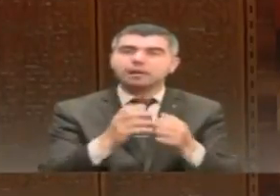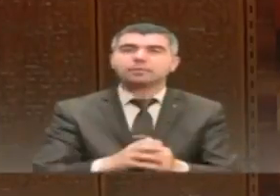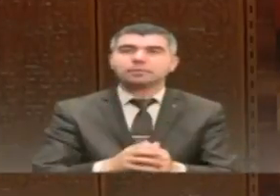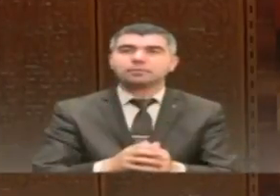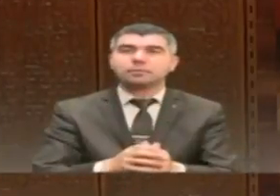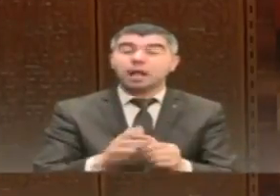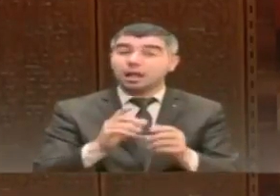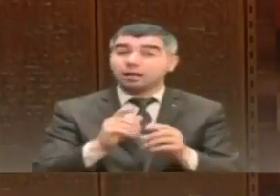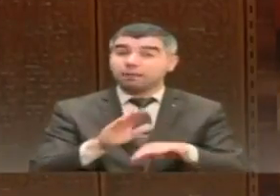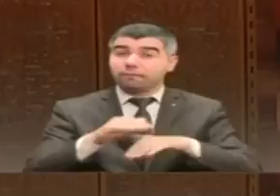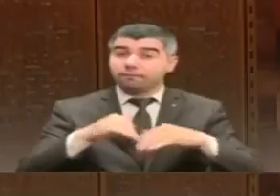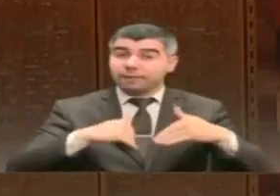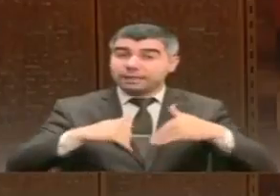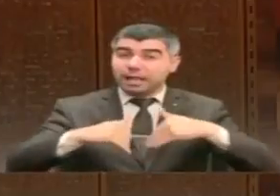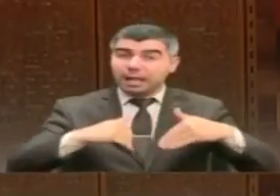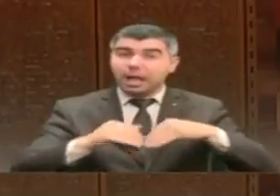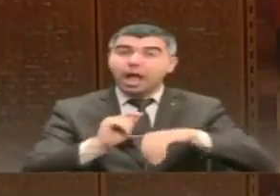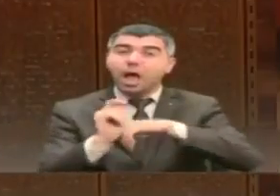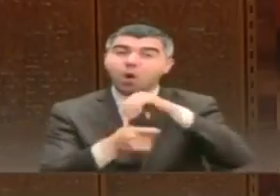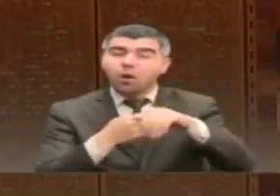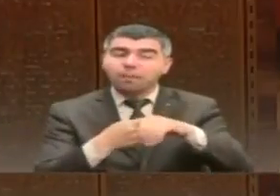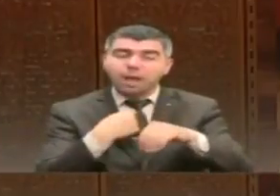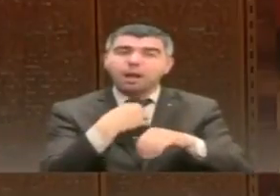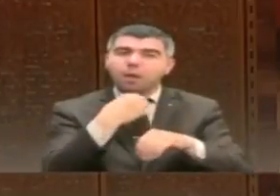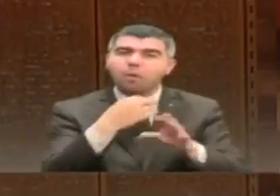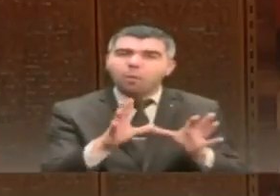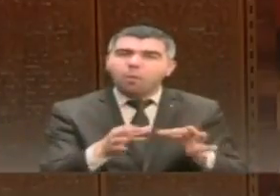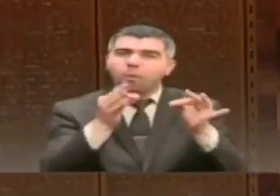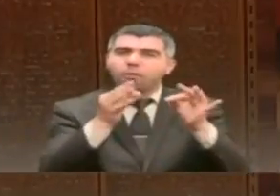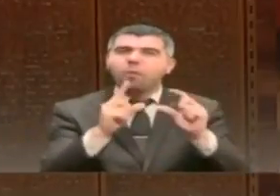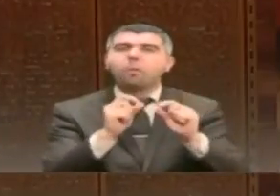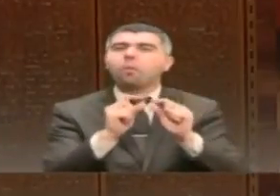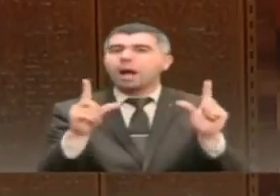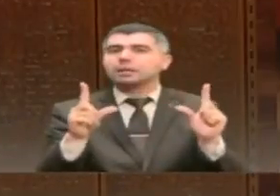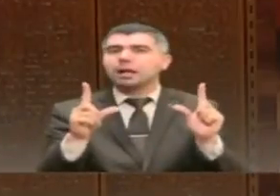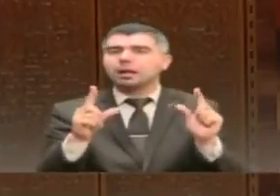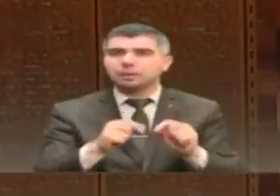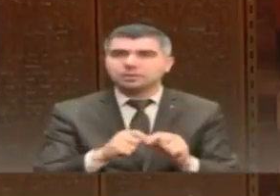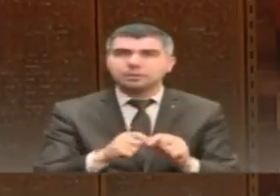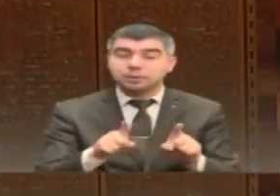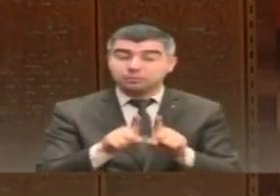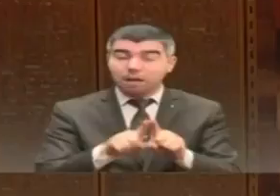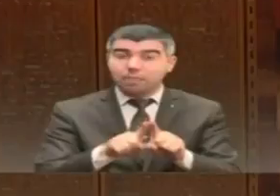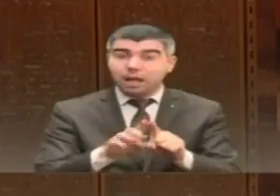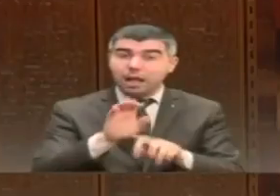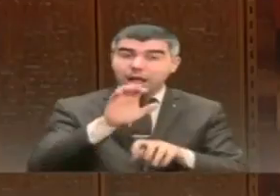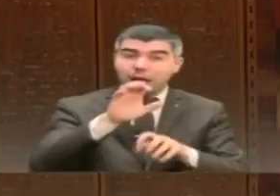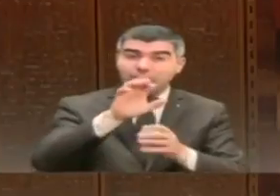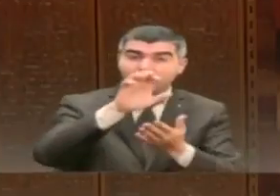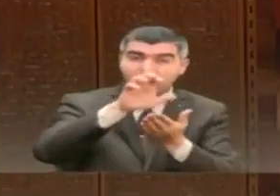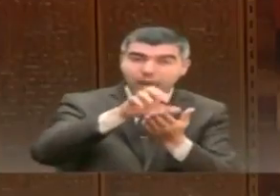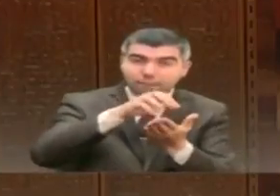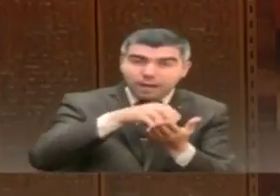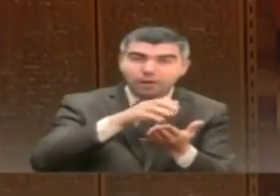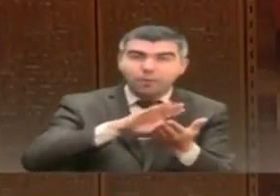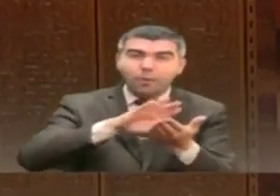الطرق القروية دعونا نوضح امر اللي هو اساسي. شق هاد الطرق القروية فيه مجموعة